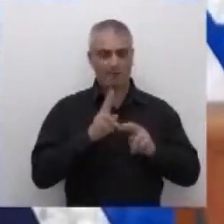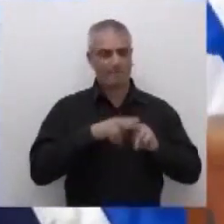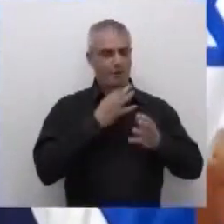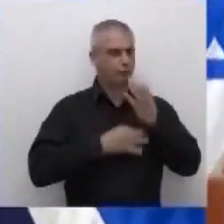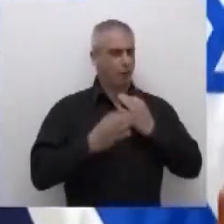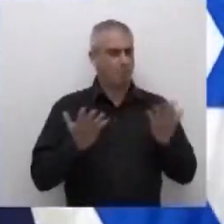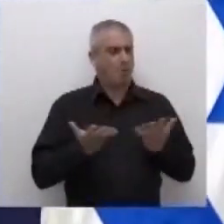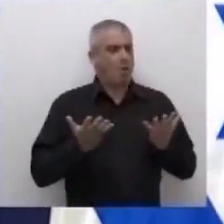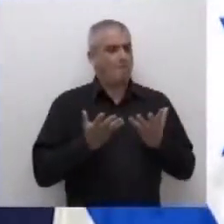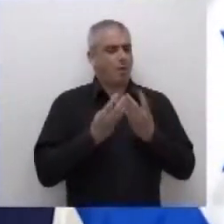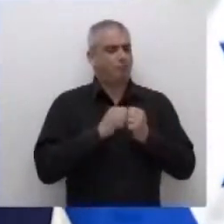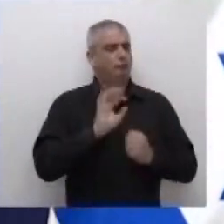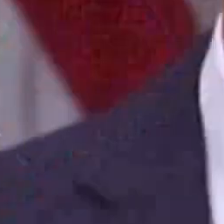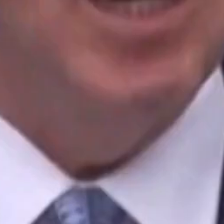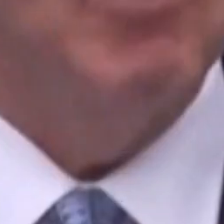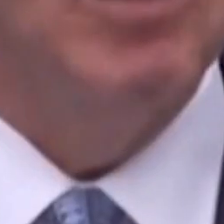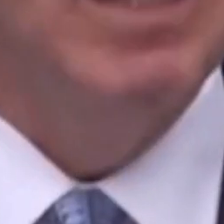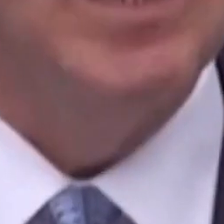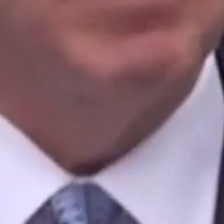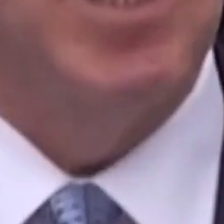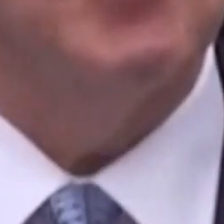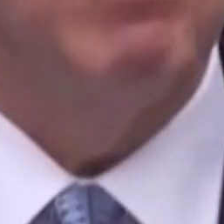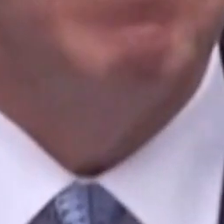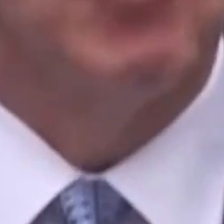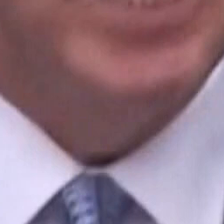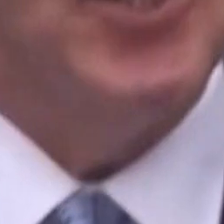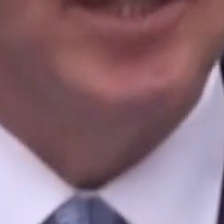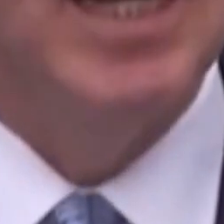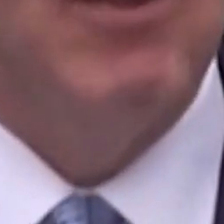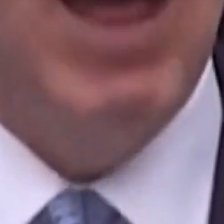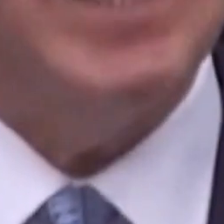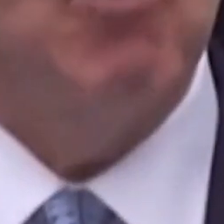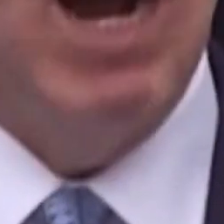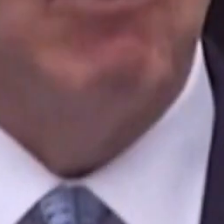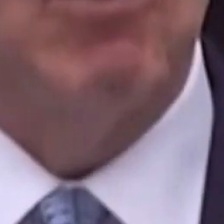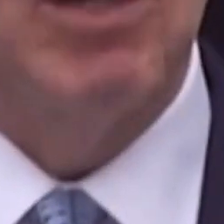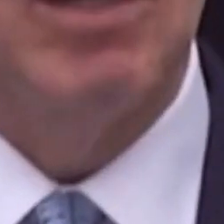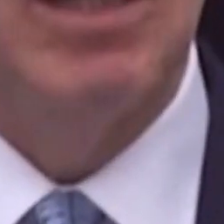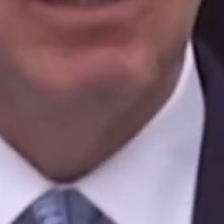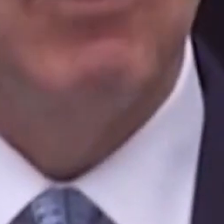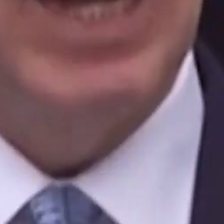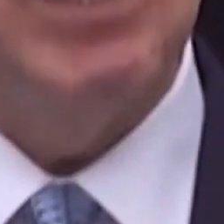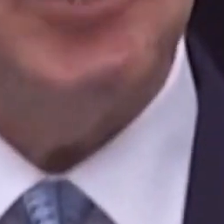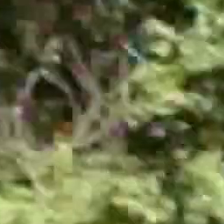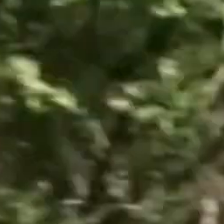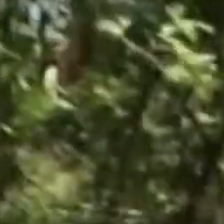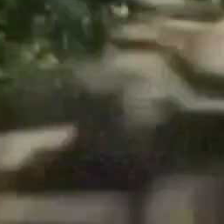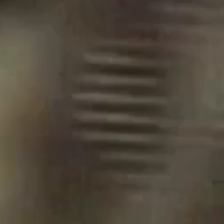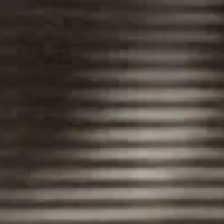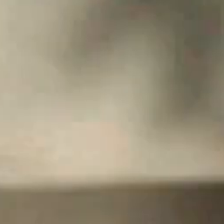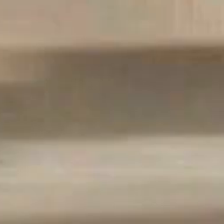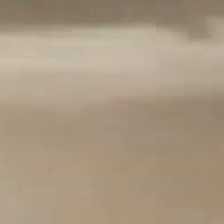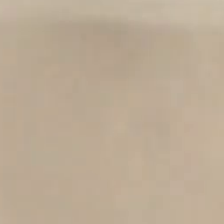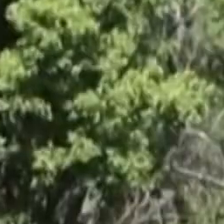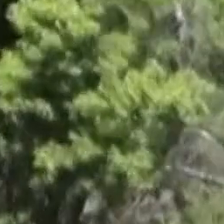का दिन। आपको बता दें, 7 अक्टूबर 2024 को हमास के करीब 2500 लड़ाके गाजा पट्टी पार करके इसराइली सीमा में घुस आए थे और कत्लेआम